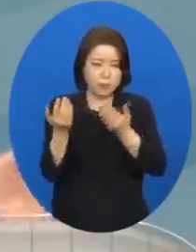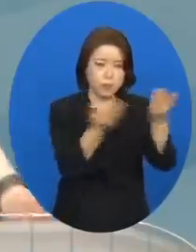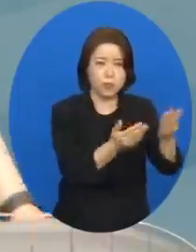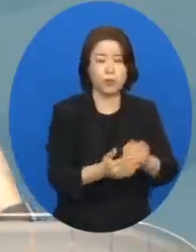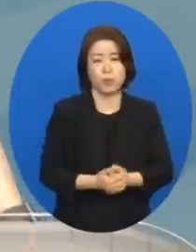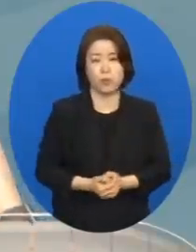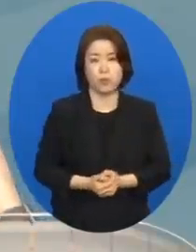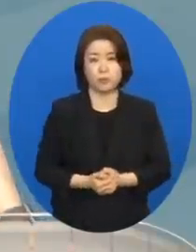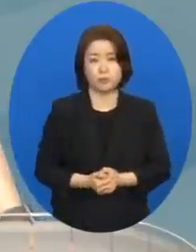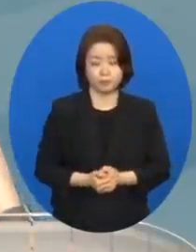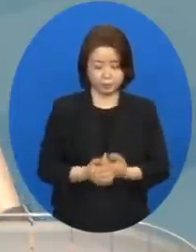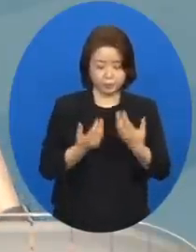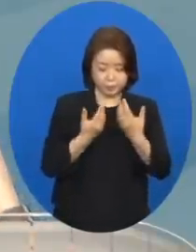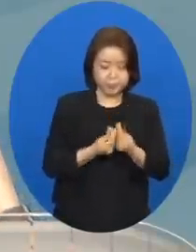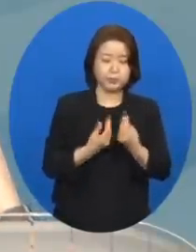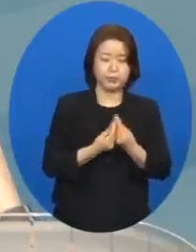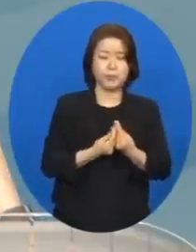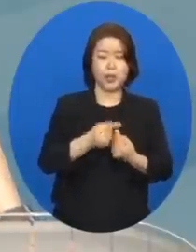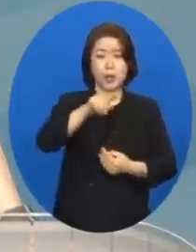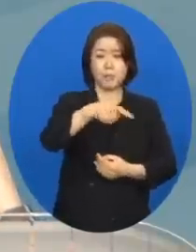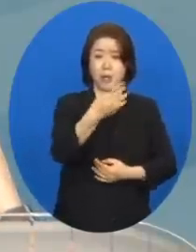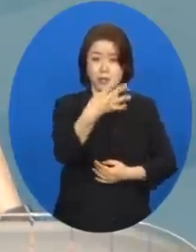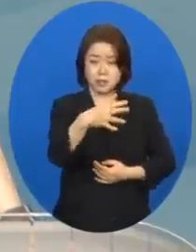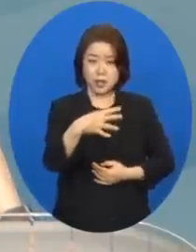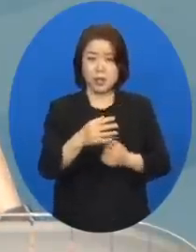104세에 돌아가신